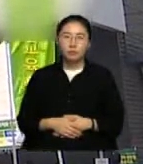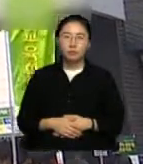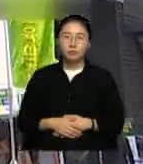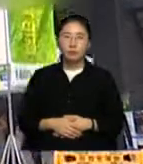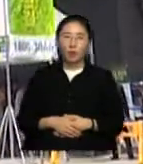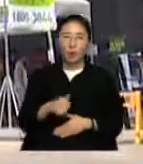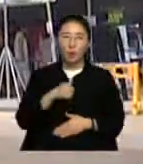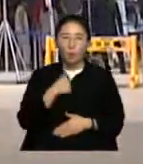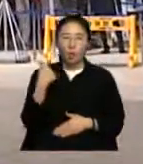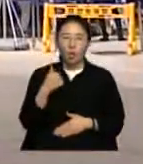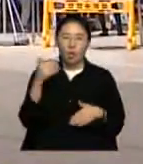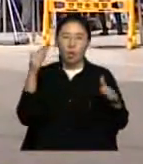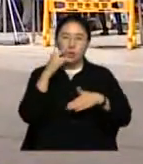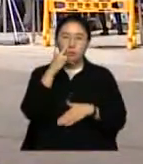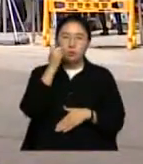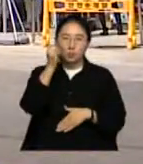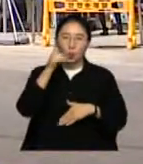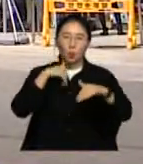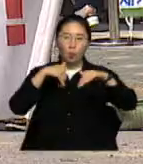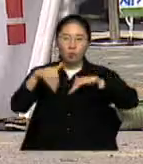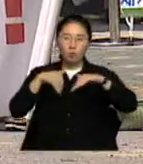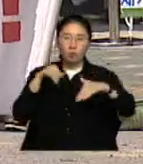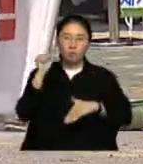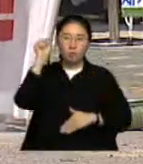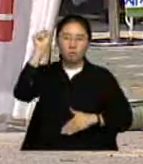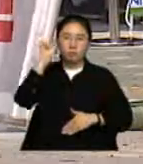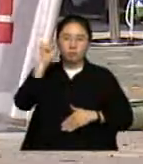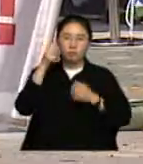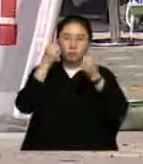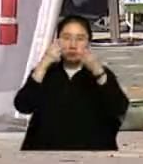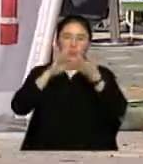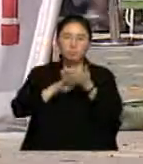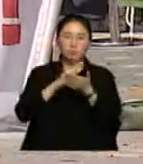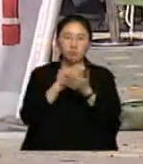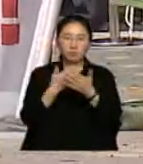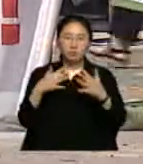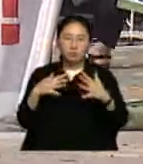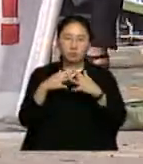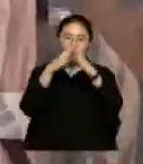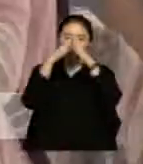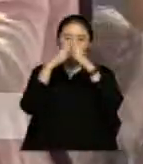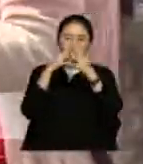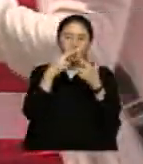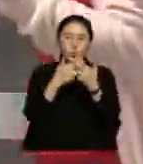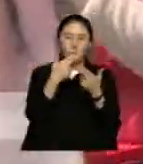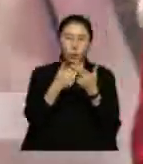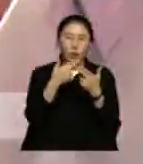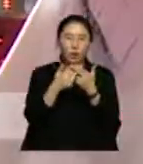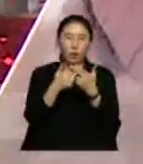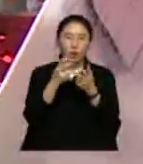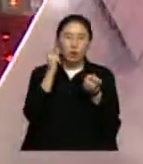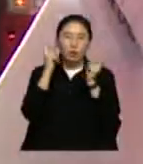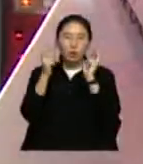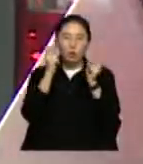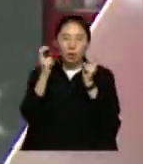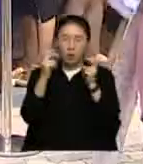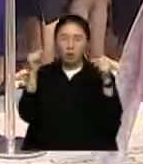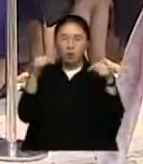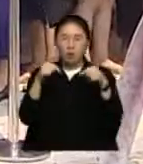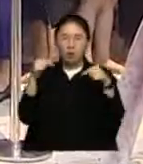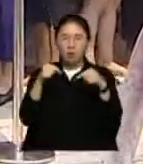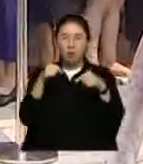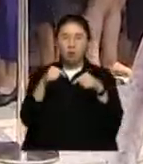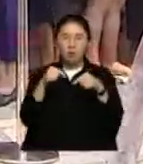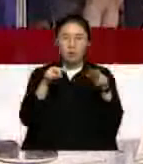성난 학부모들이 재차 거리로 나섰습니다. 재개발 조합 측과 시공사 관계자와 면담을 가진 직후입니다.